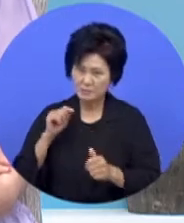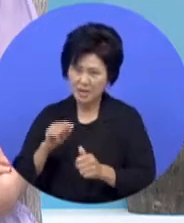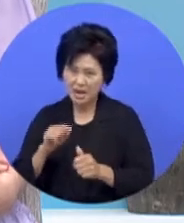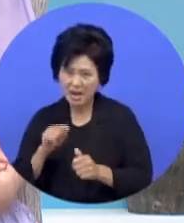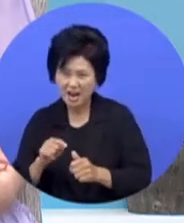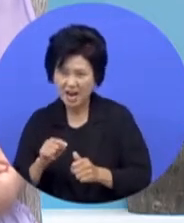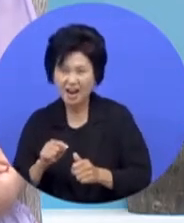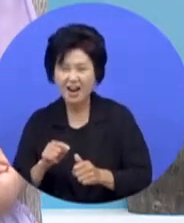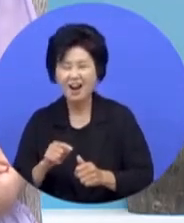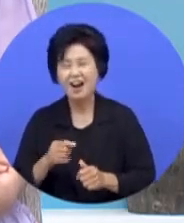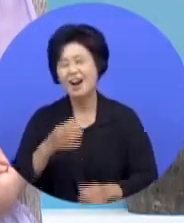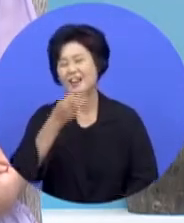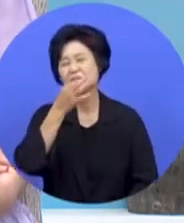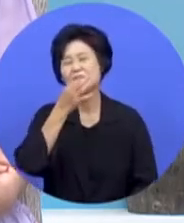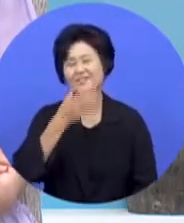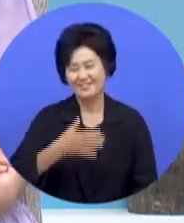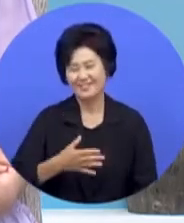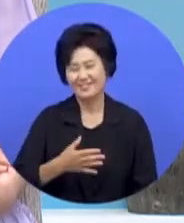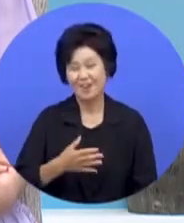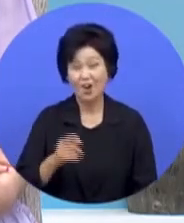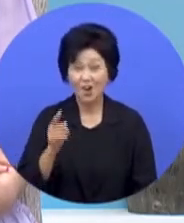힘들었어요. 그러던 어느 날